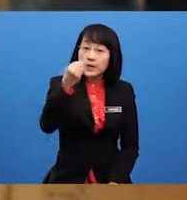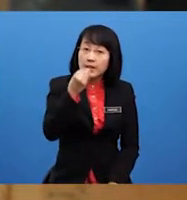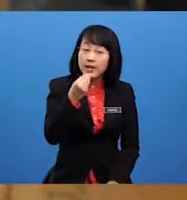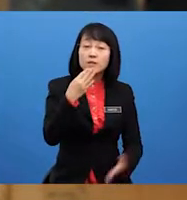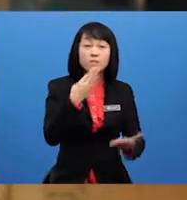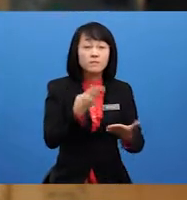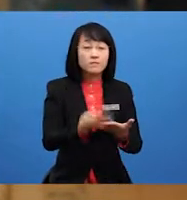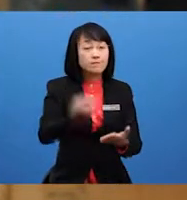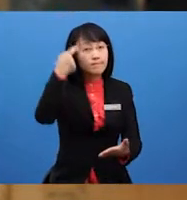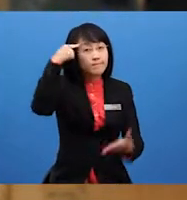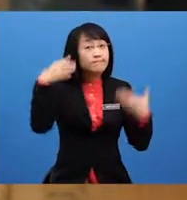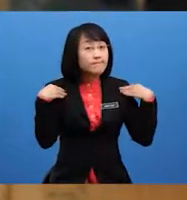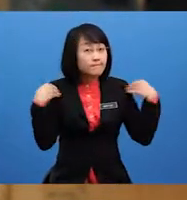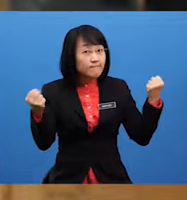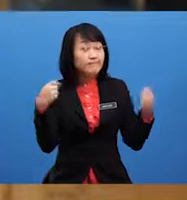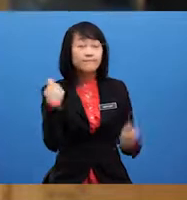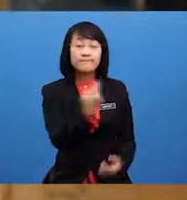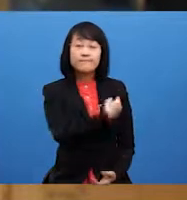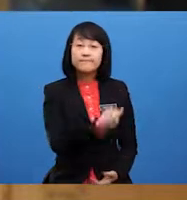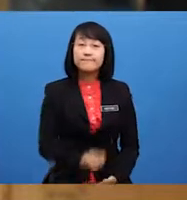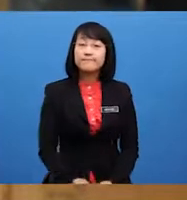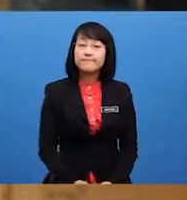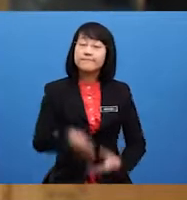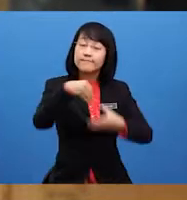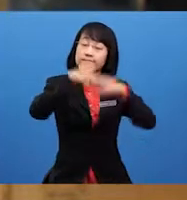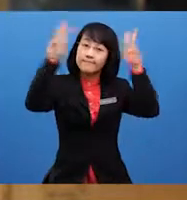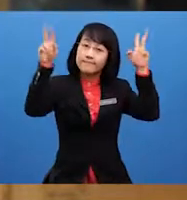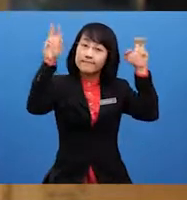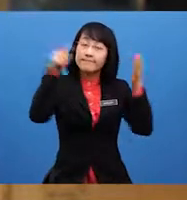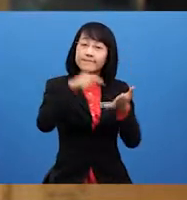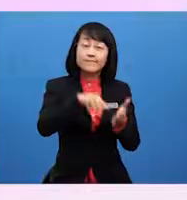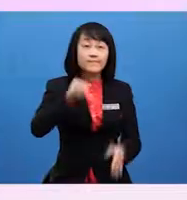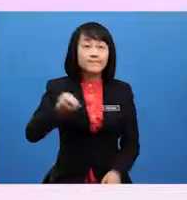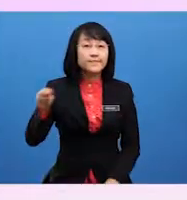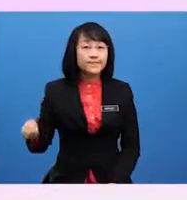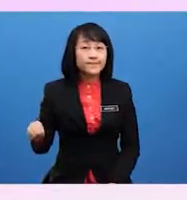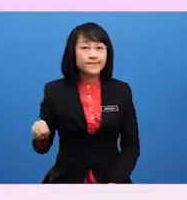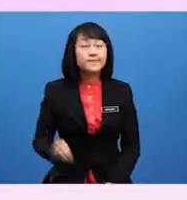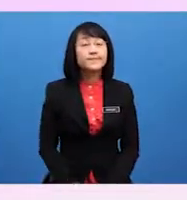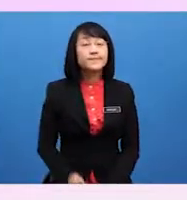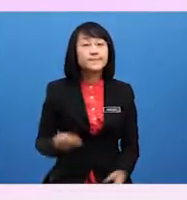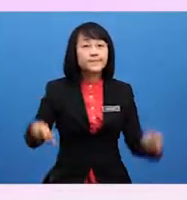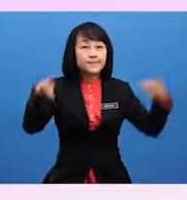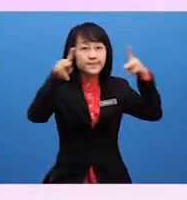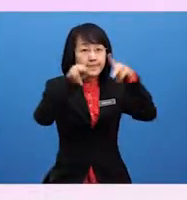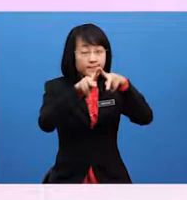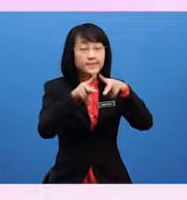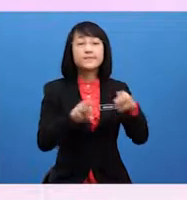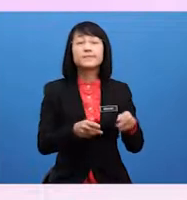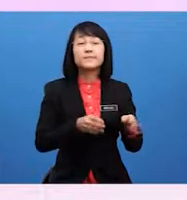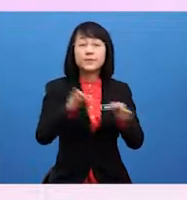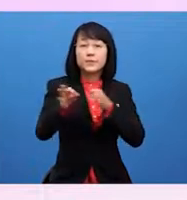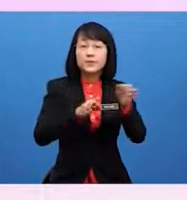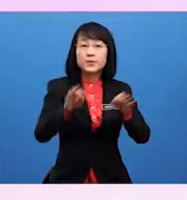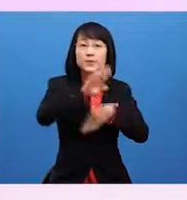baik untuk kesihatan kita? Dalam tajuk ini, murid-murid perlu dapat menghuraikan